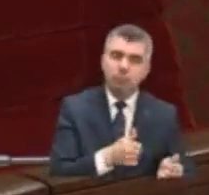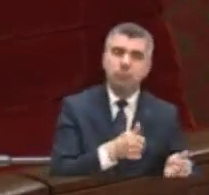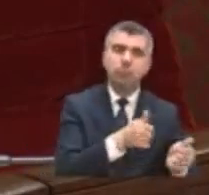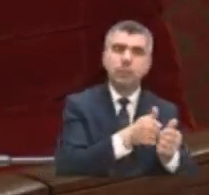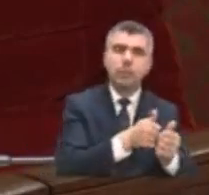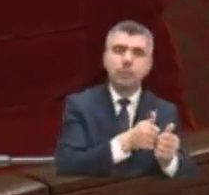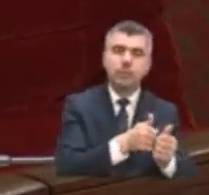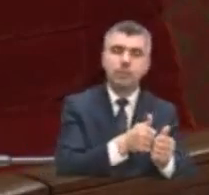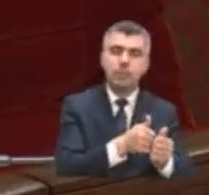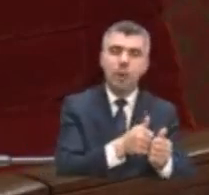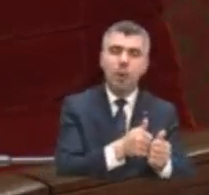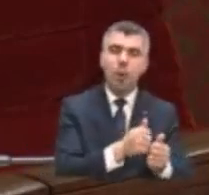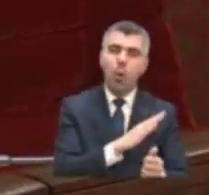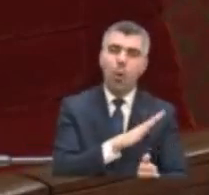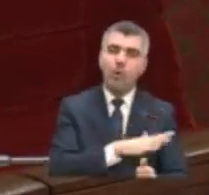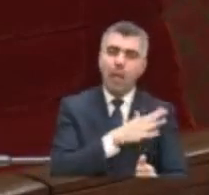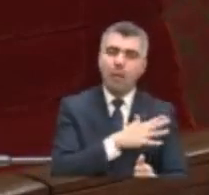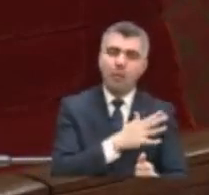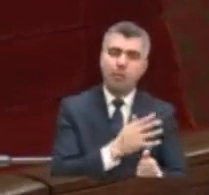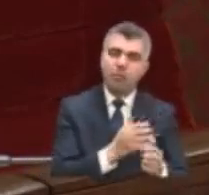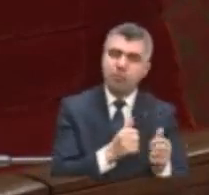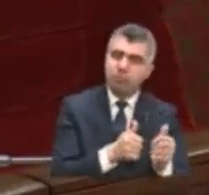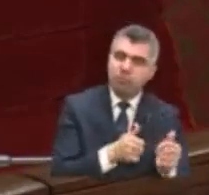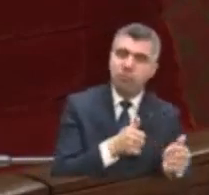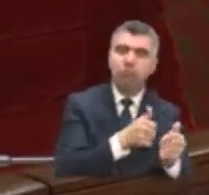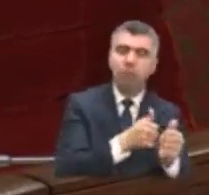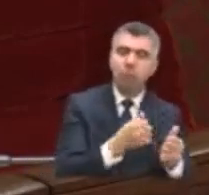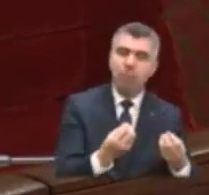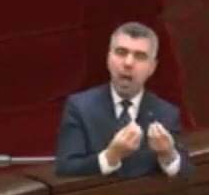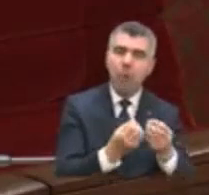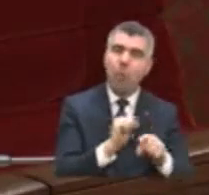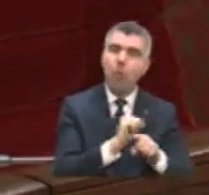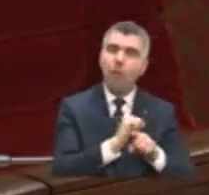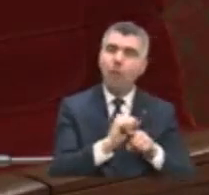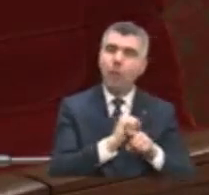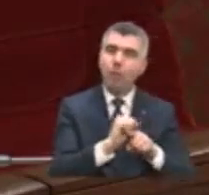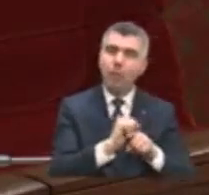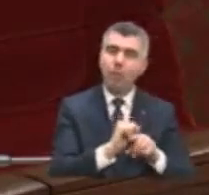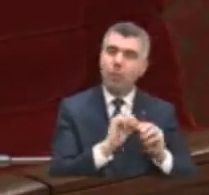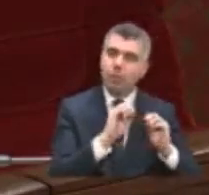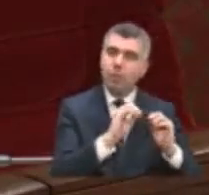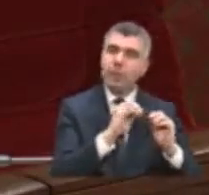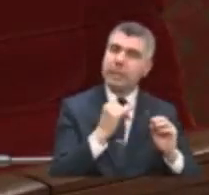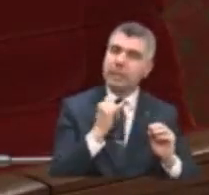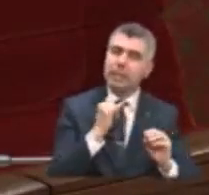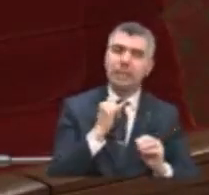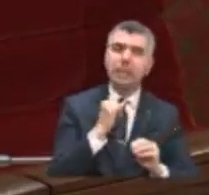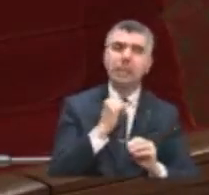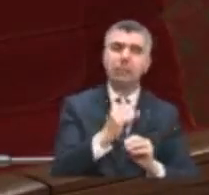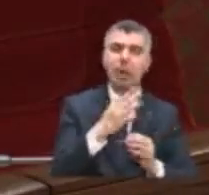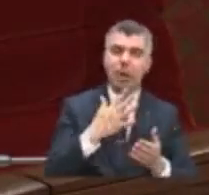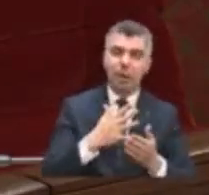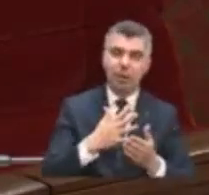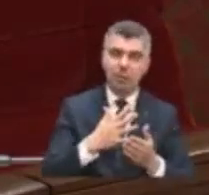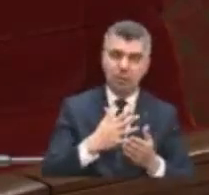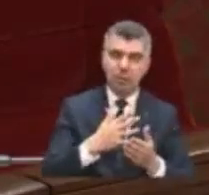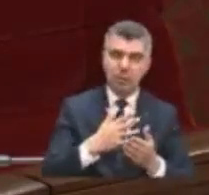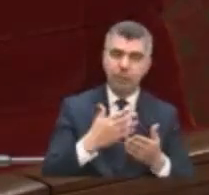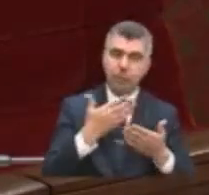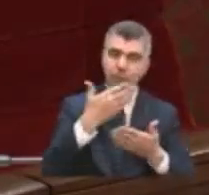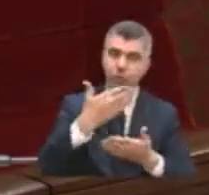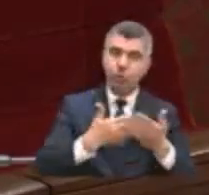للمدرسات والمدرسين باش يكون واحد التكوين مستمر، ويكون واحد التكوين مستمر إشهادي